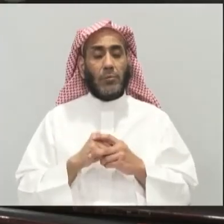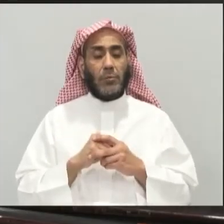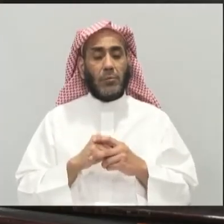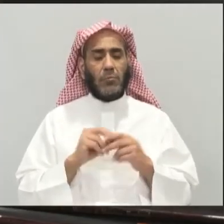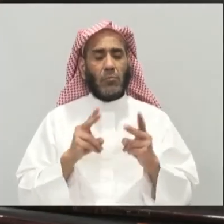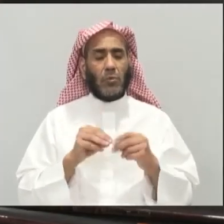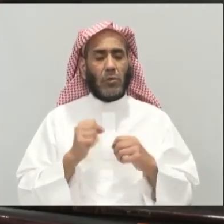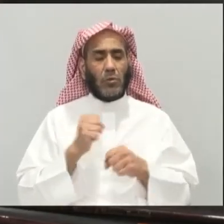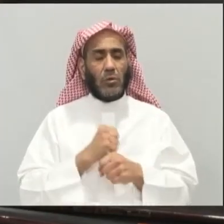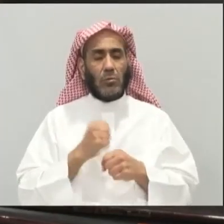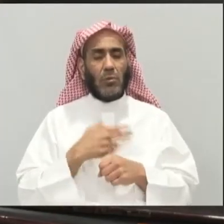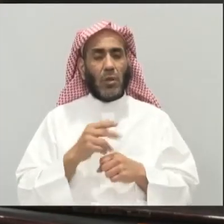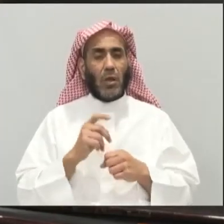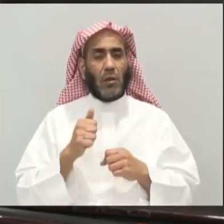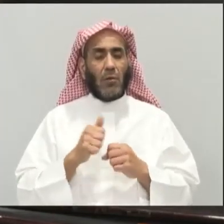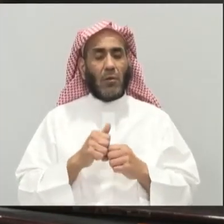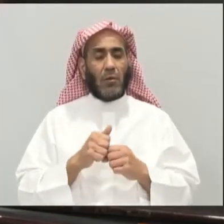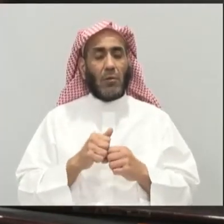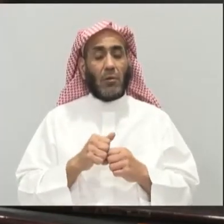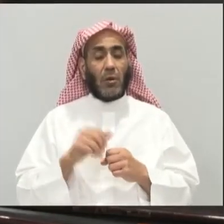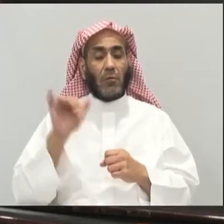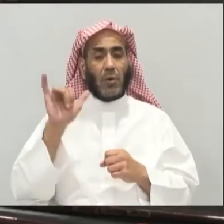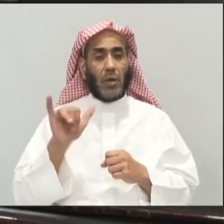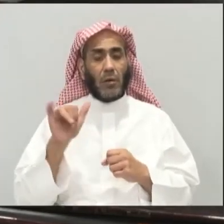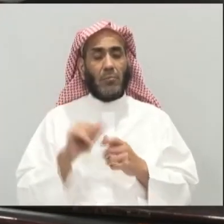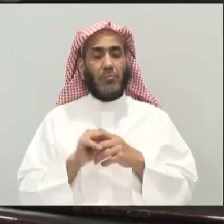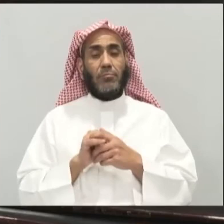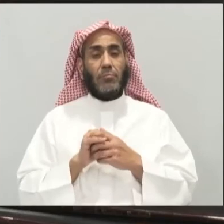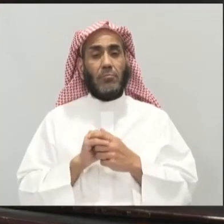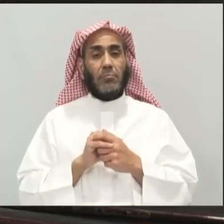ايضا نحن نشتغل بعدها على حرف حرف الياء